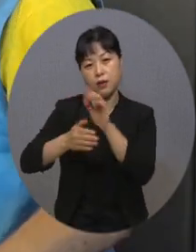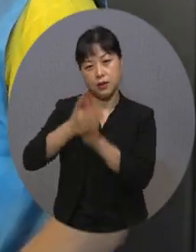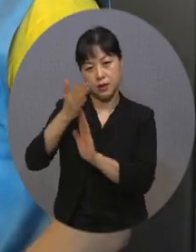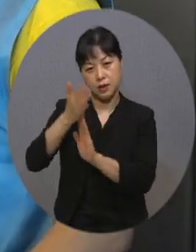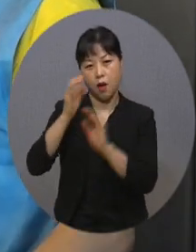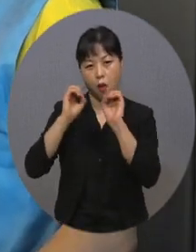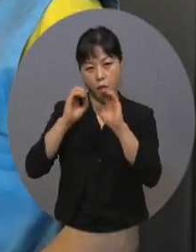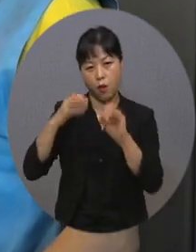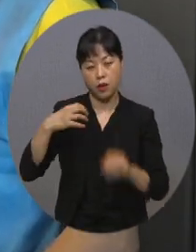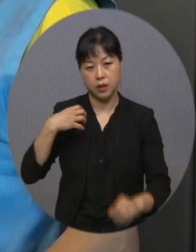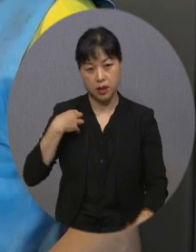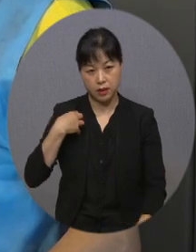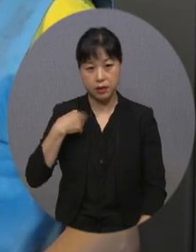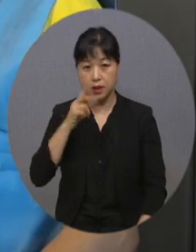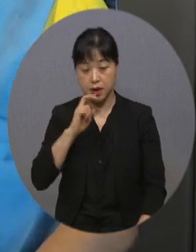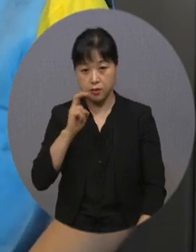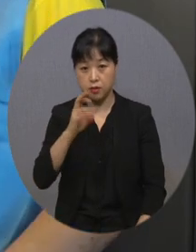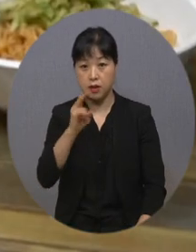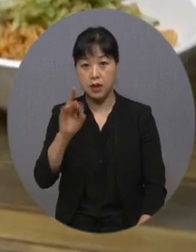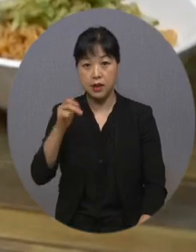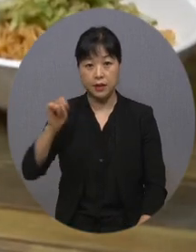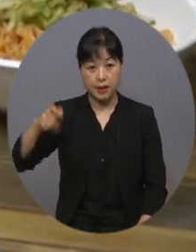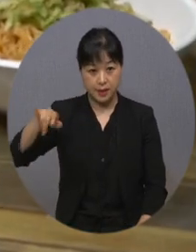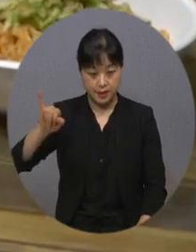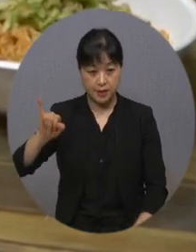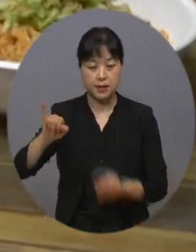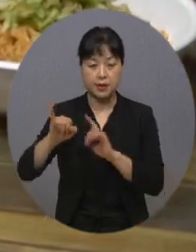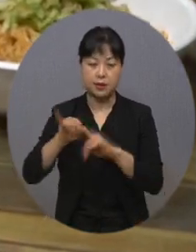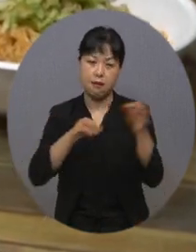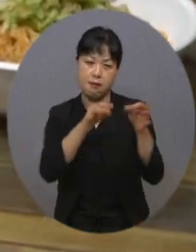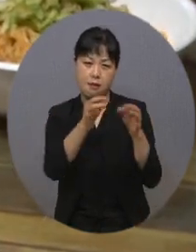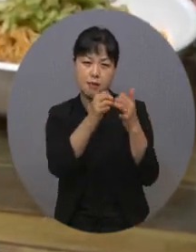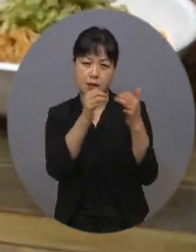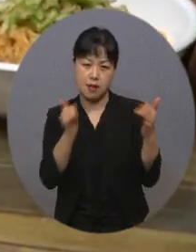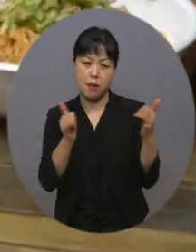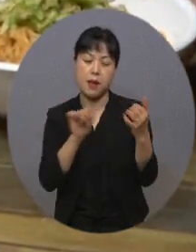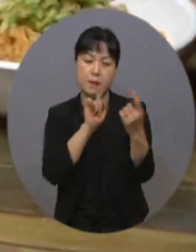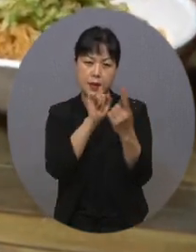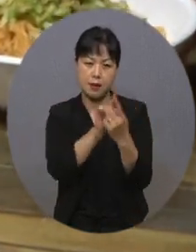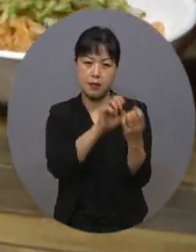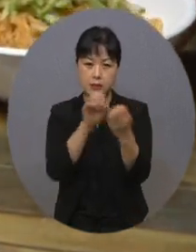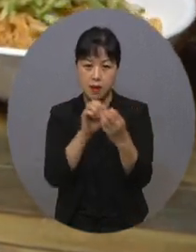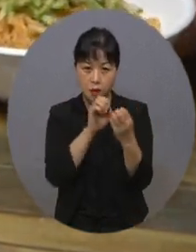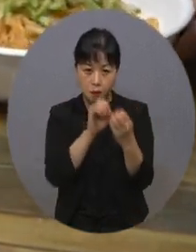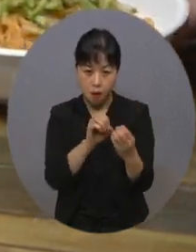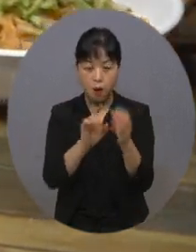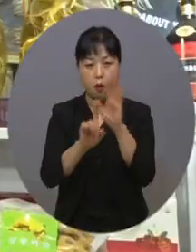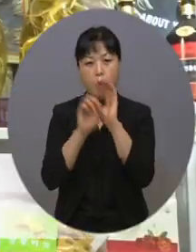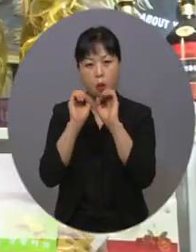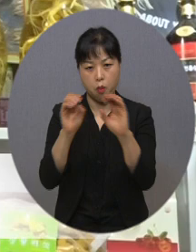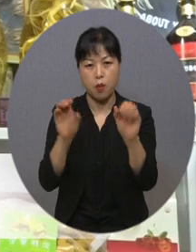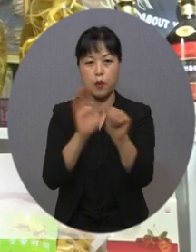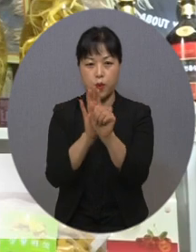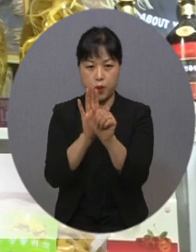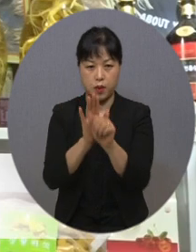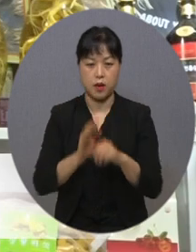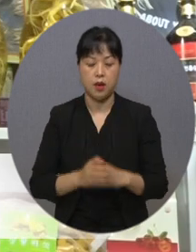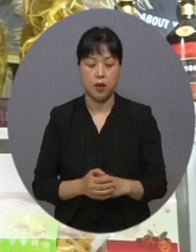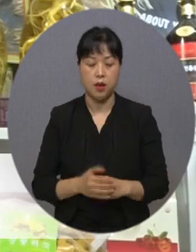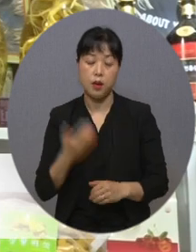양재기 씨가 어려움을 겪고 있는 지역 상인들을 찾아가 이야기를 나누고 홍보를 도왔습니다 요즘